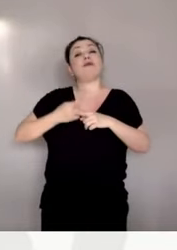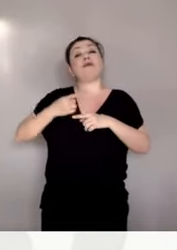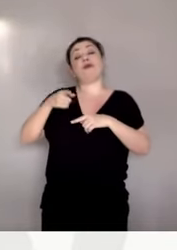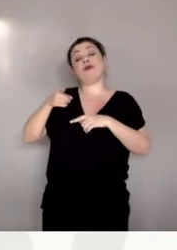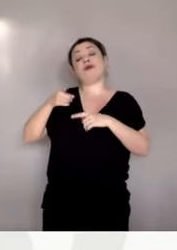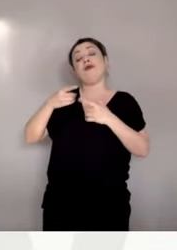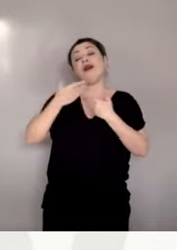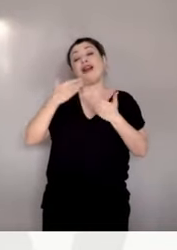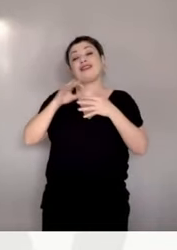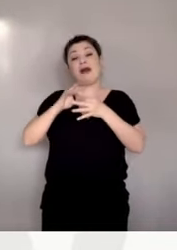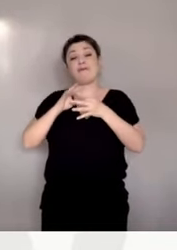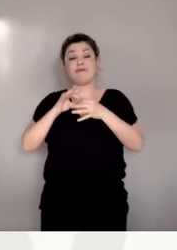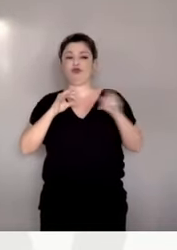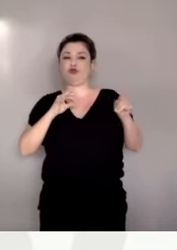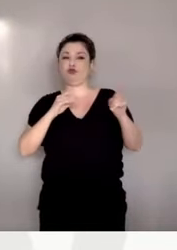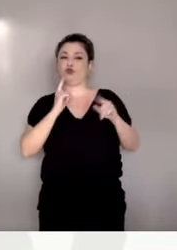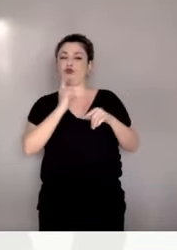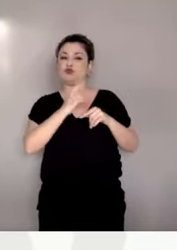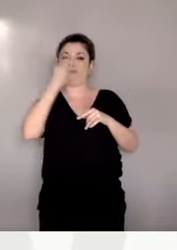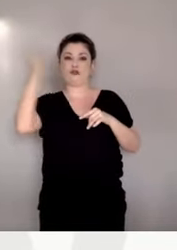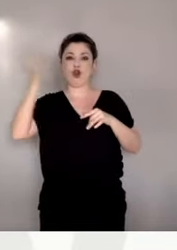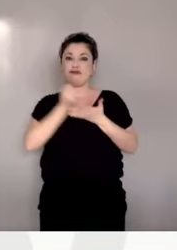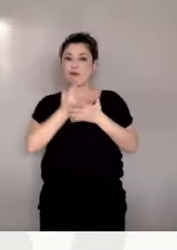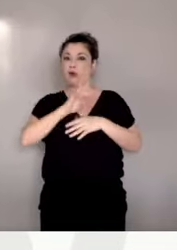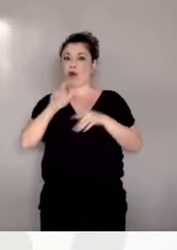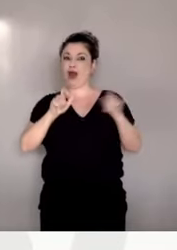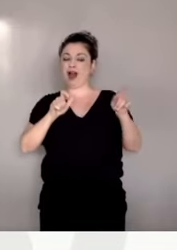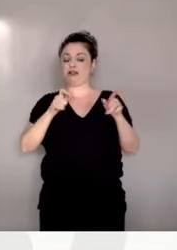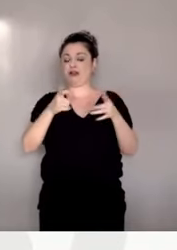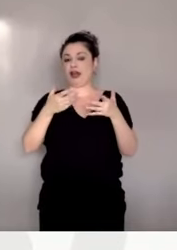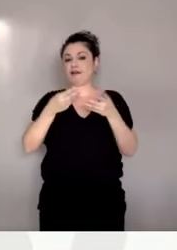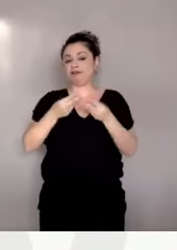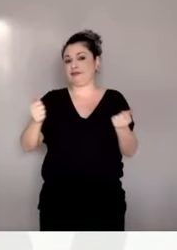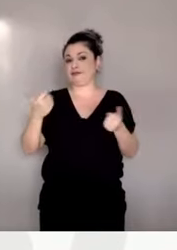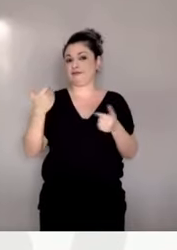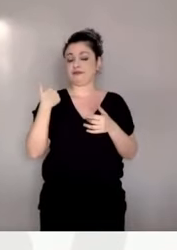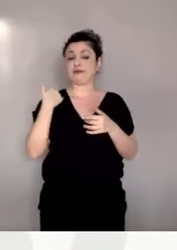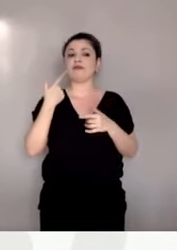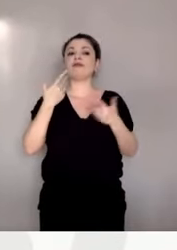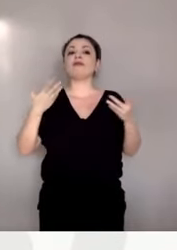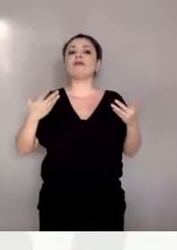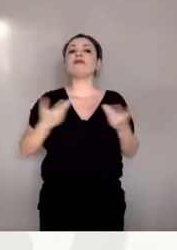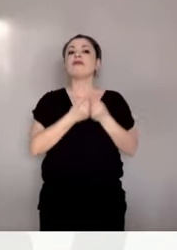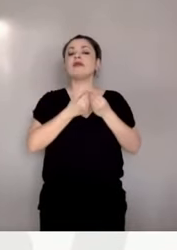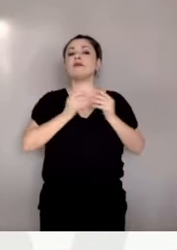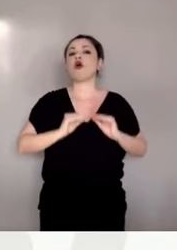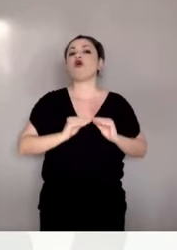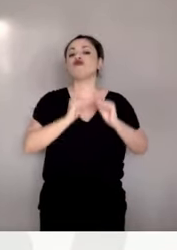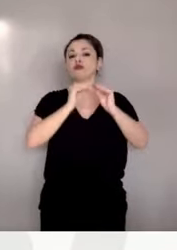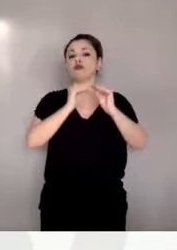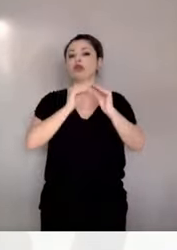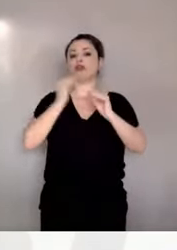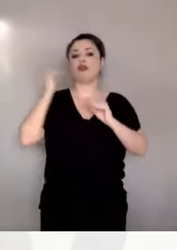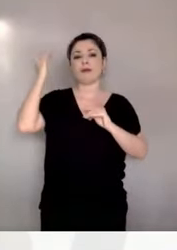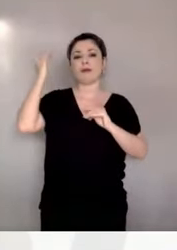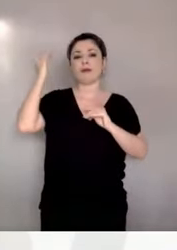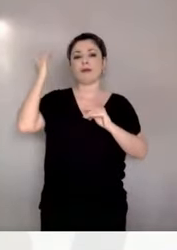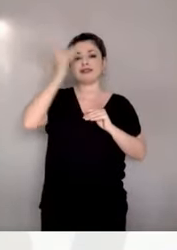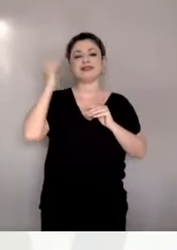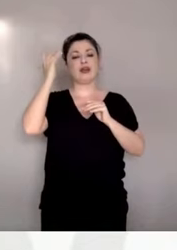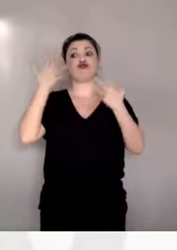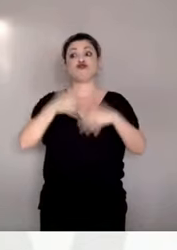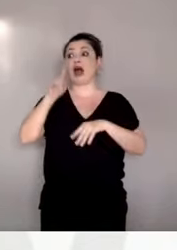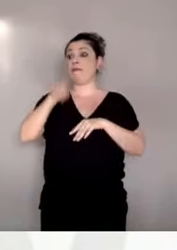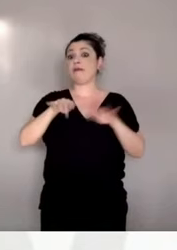Lacoulabar, ha contribuito a costruire un pensiero, a elaborare un pensiero. Già dagli